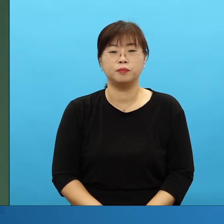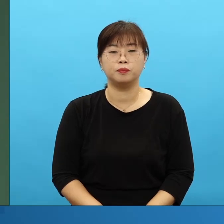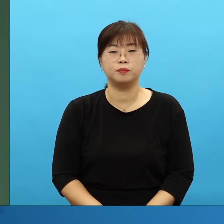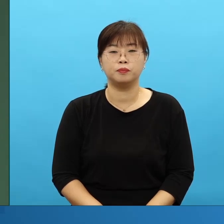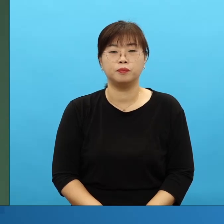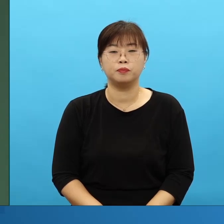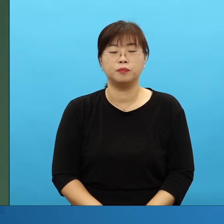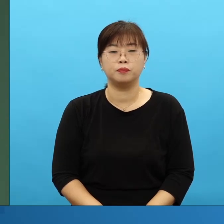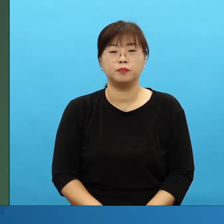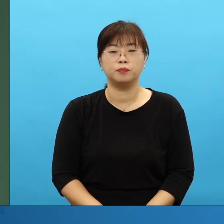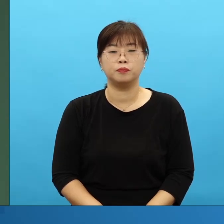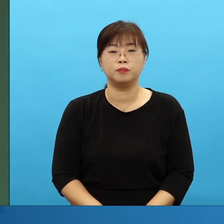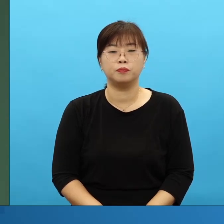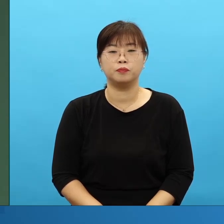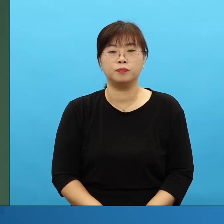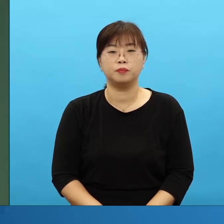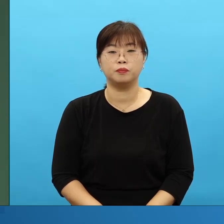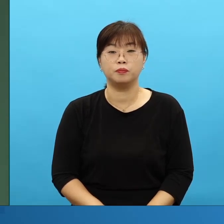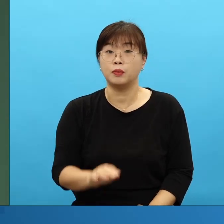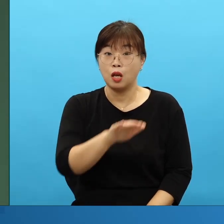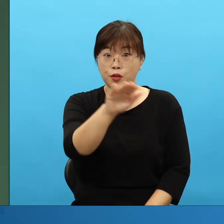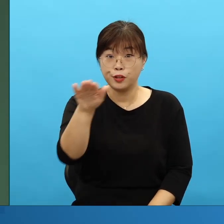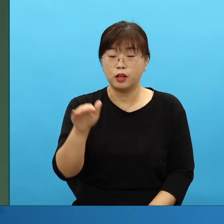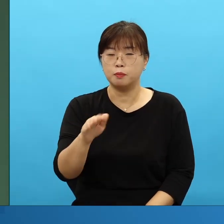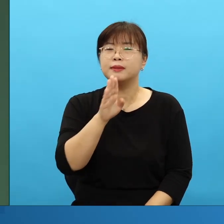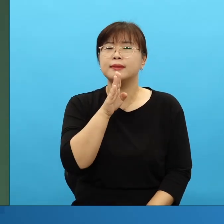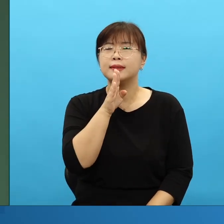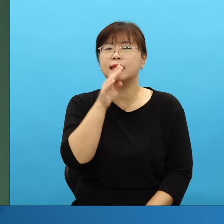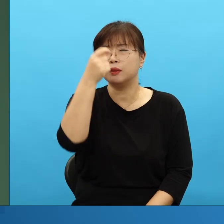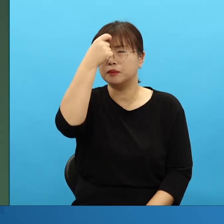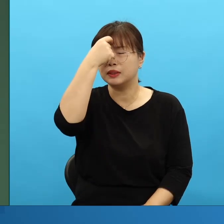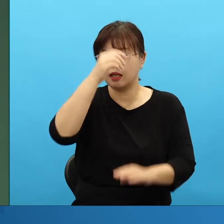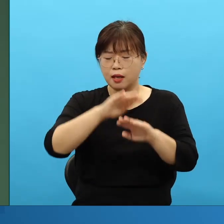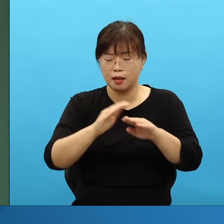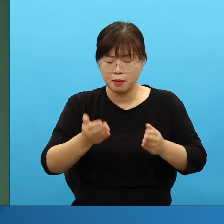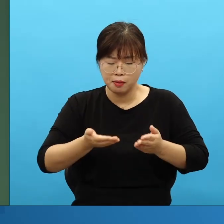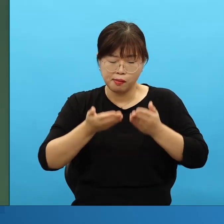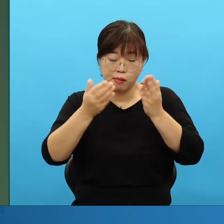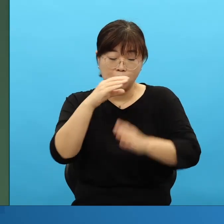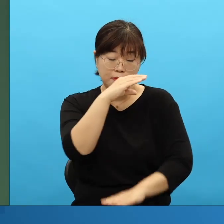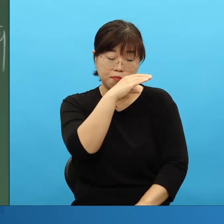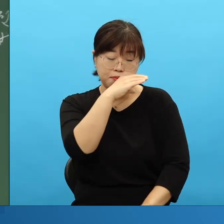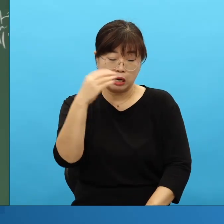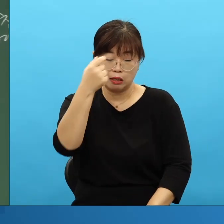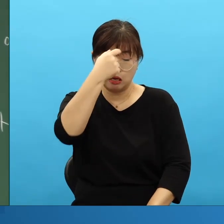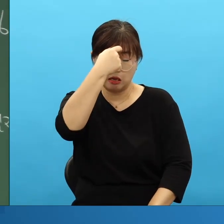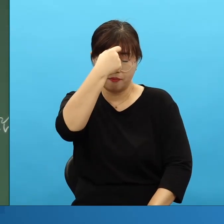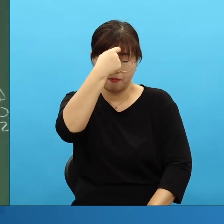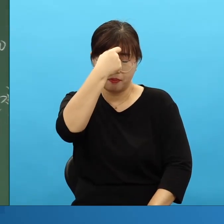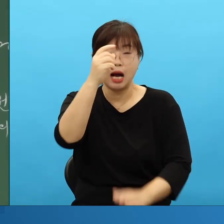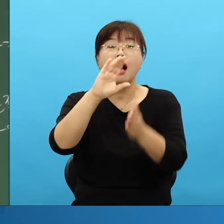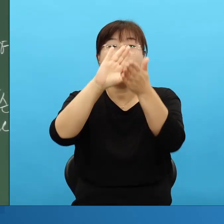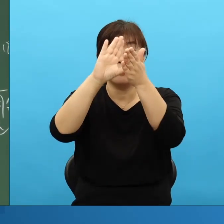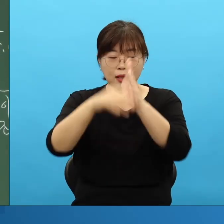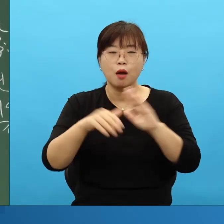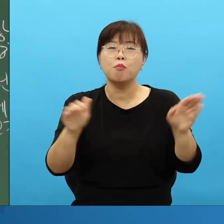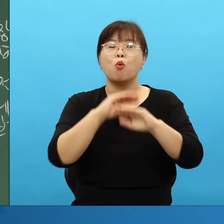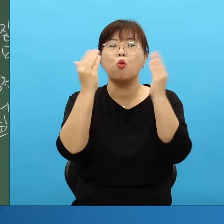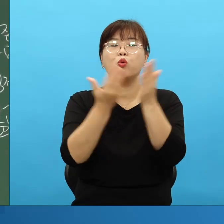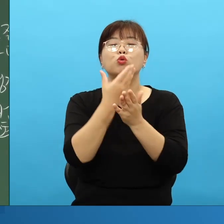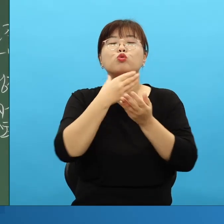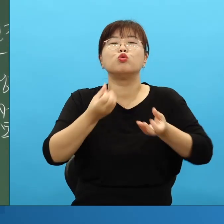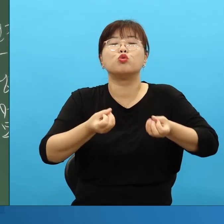참된 예배할 때 모든 것이 임하는 겁니다. And that's why today as you give your genuine worship everything comes upon